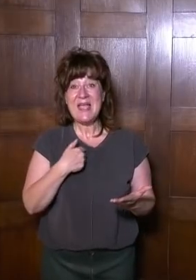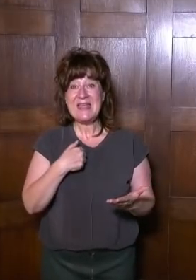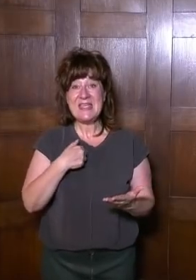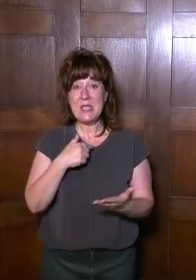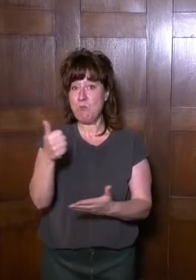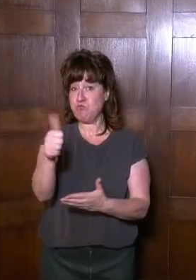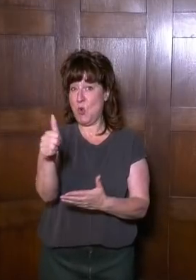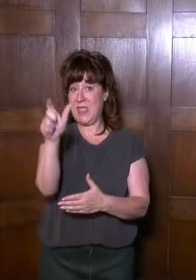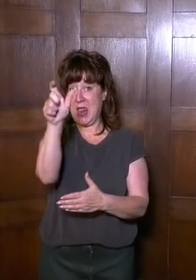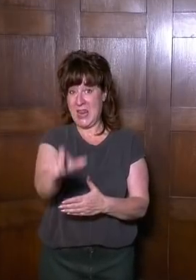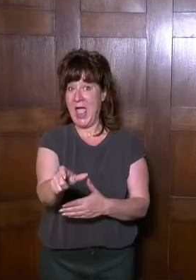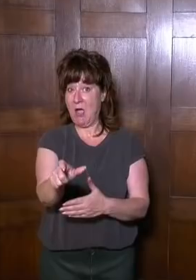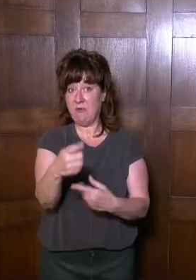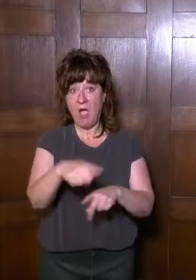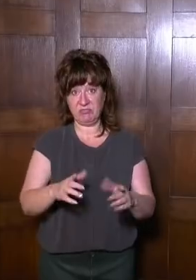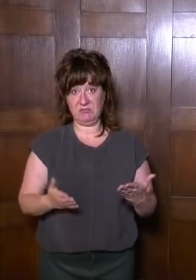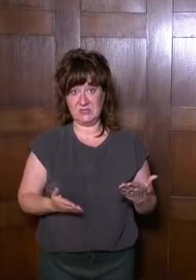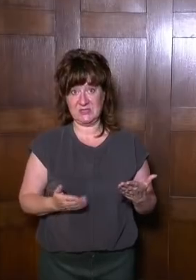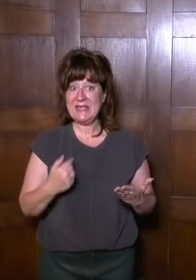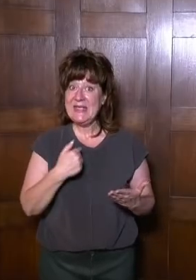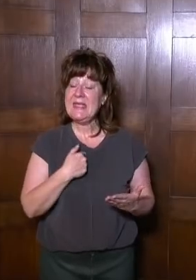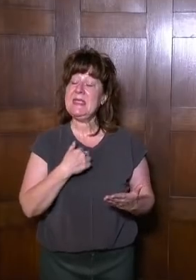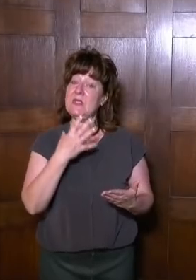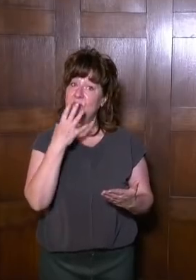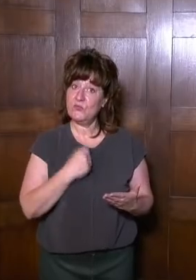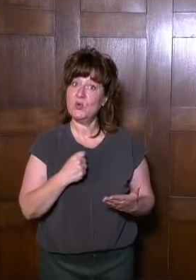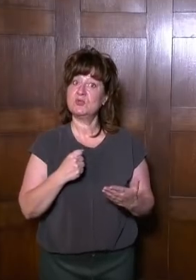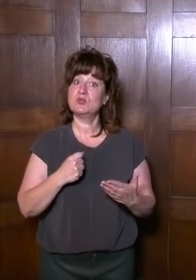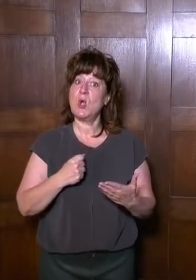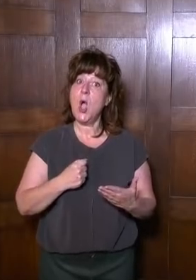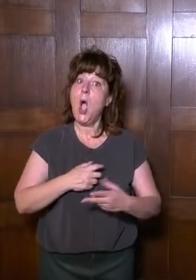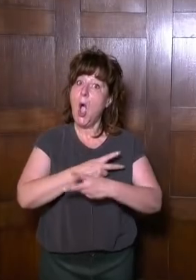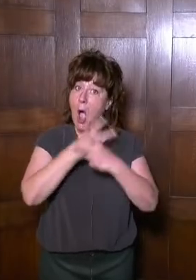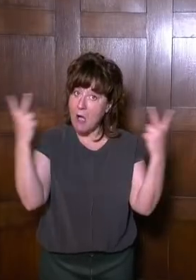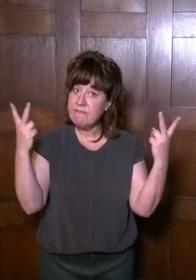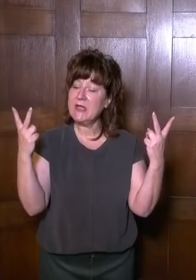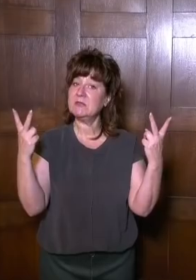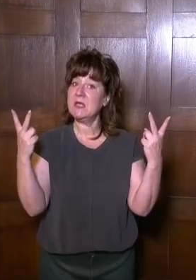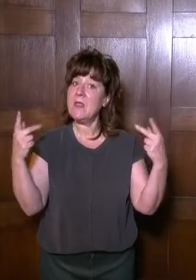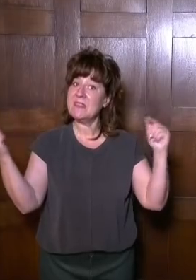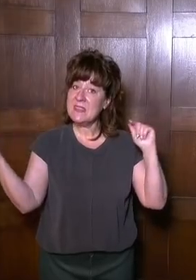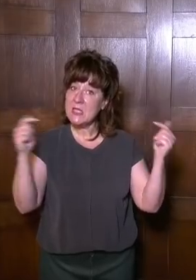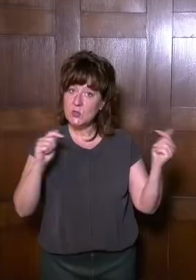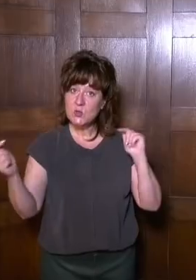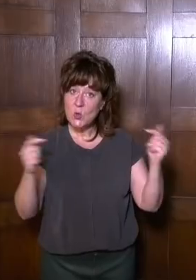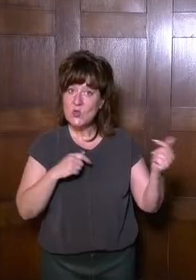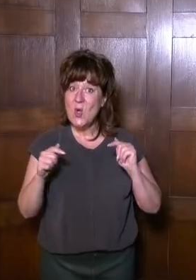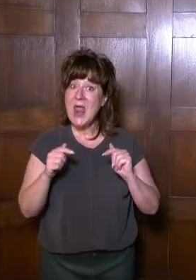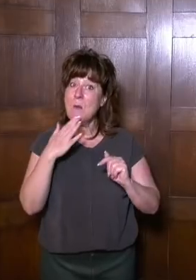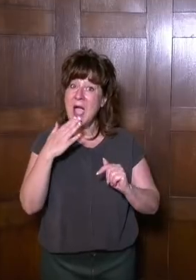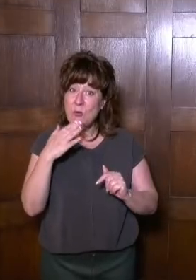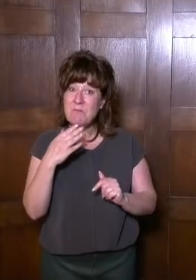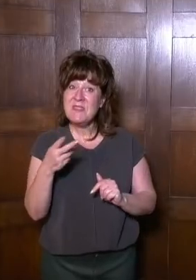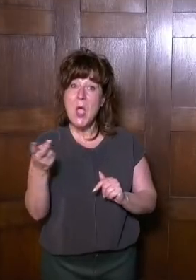sie, bewerte ich sie anders. Deswegen wünsche ich mir eben viel auch miteinander Diskurs und das gegenseitige Zuhören, weil ich glaube,